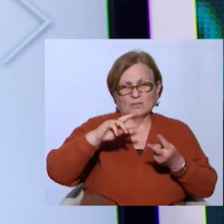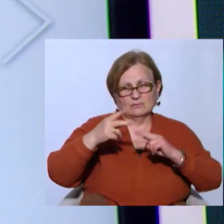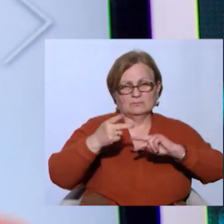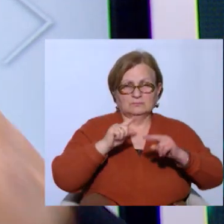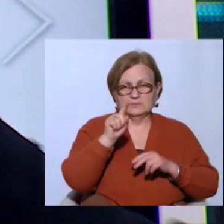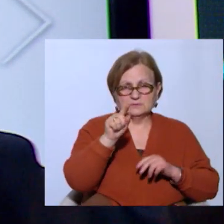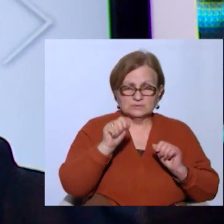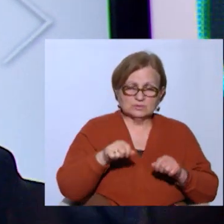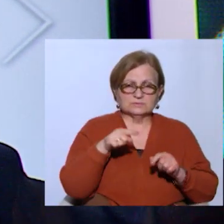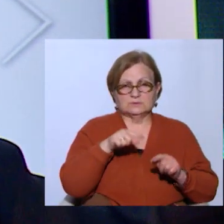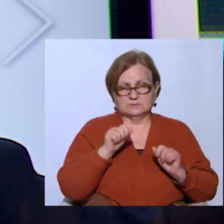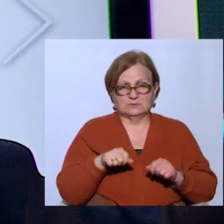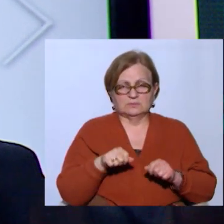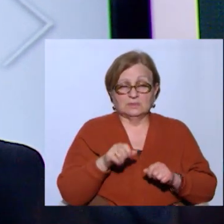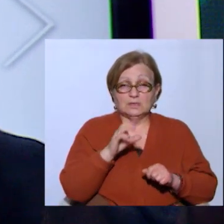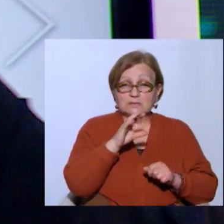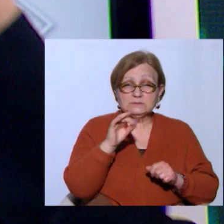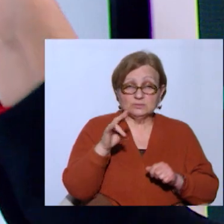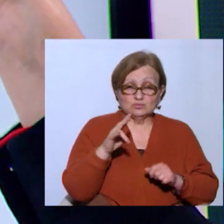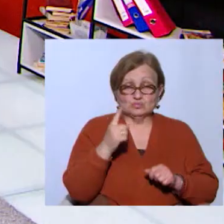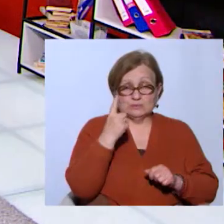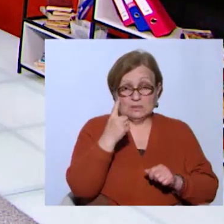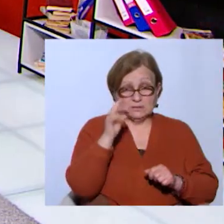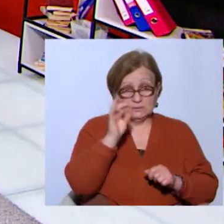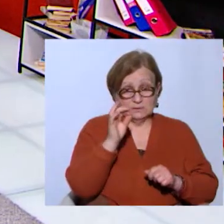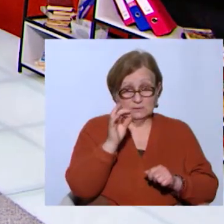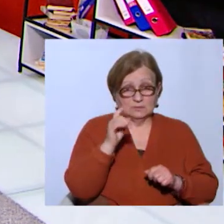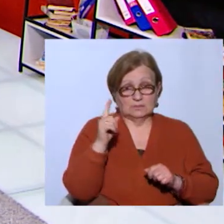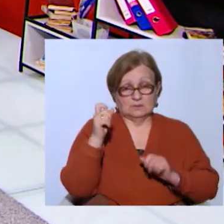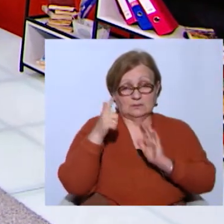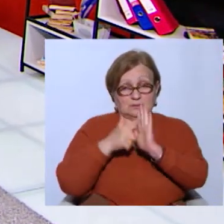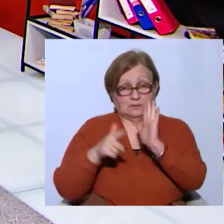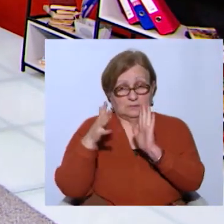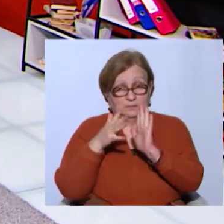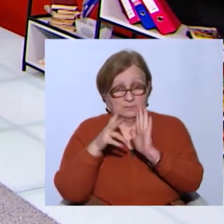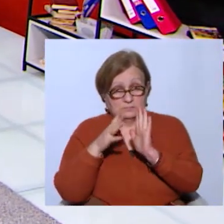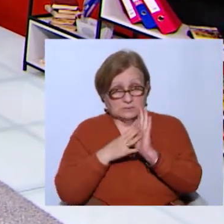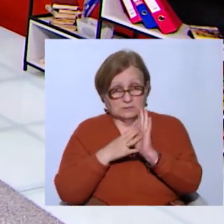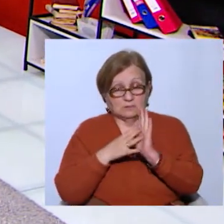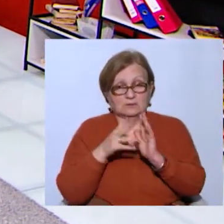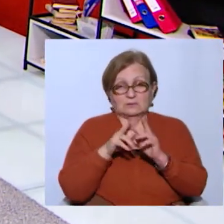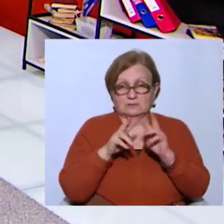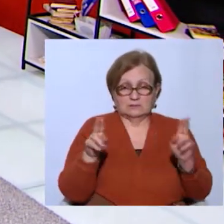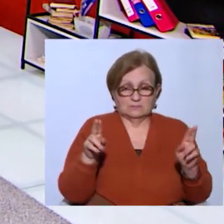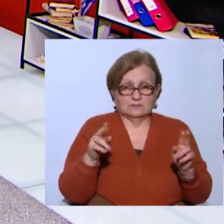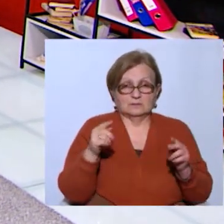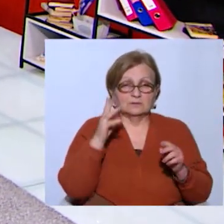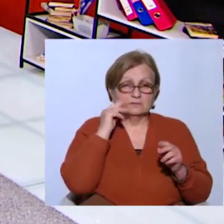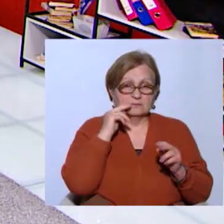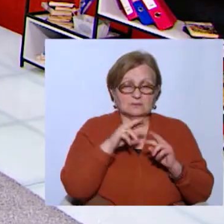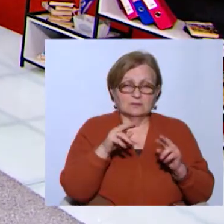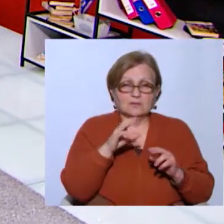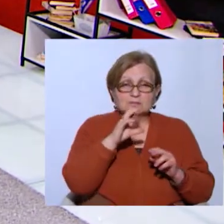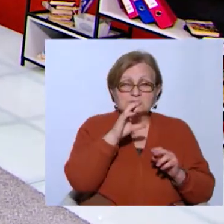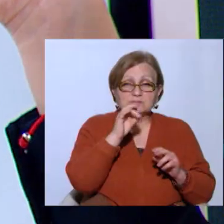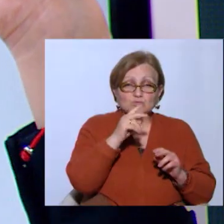შეგიძლიათ ჩაწეროთ. ანუ სინუსი 1 გრადუსი არის სინუსი 179 გრადუსი ერთი და იგივე შესაბამისი რიცხვები, სინუსი